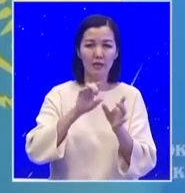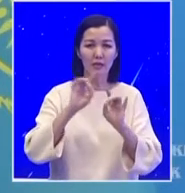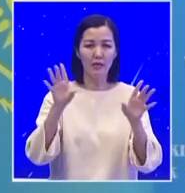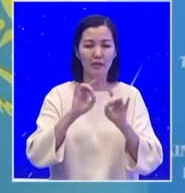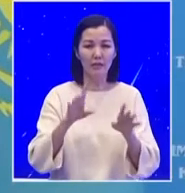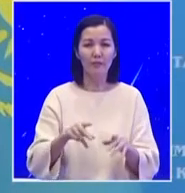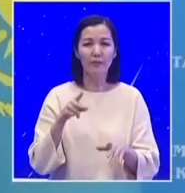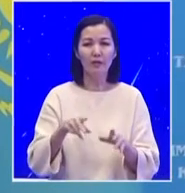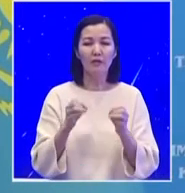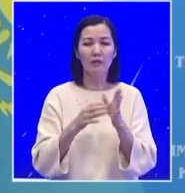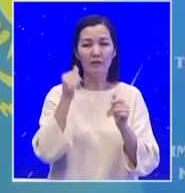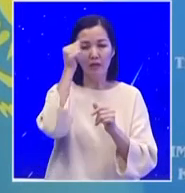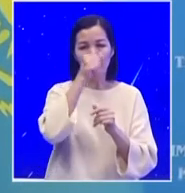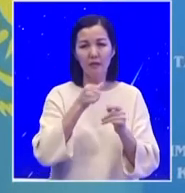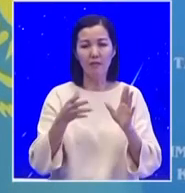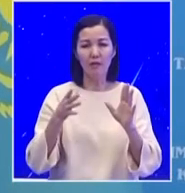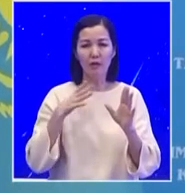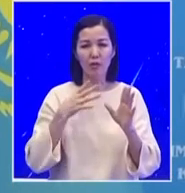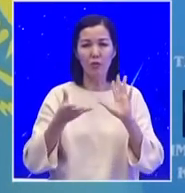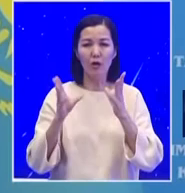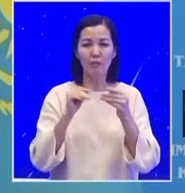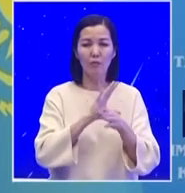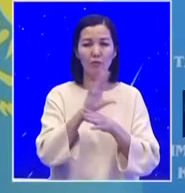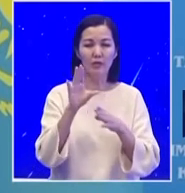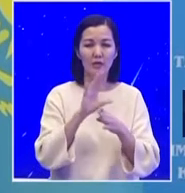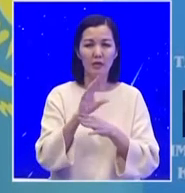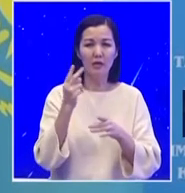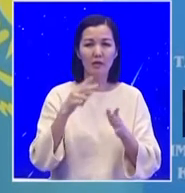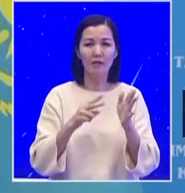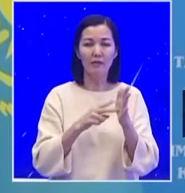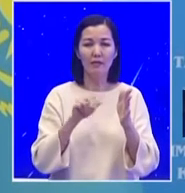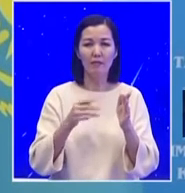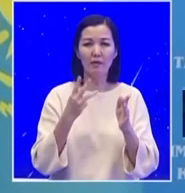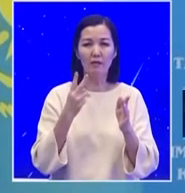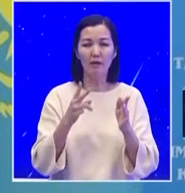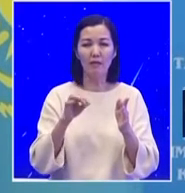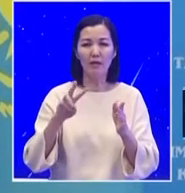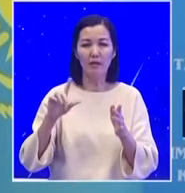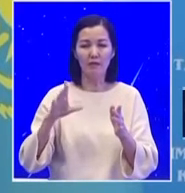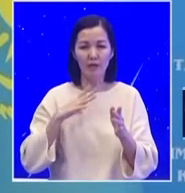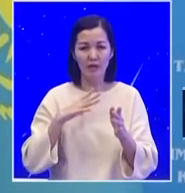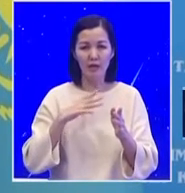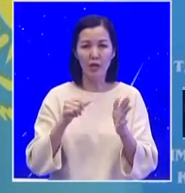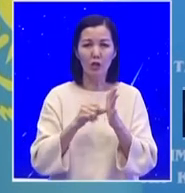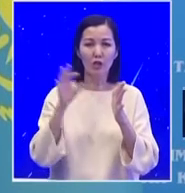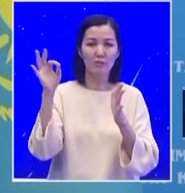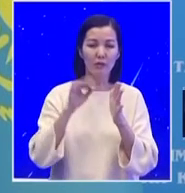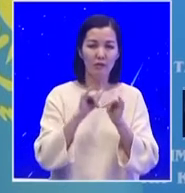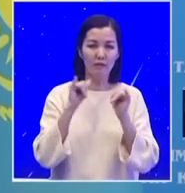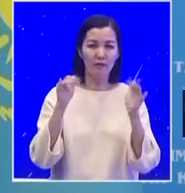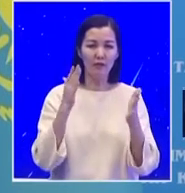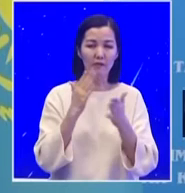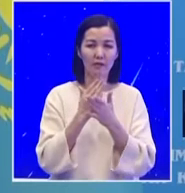В 2019 году объем строительных работ составил 27,2 миллиарда тенге, что на 6% или